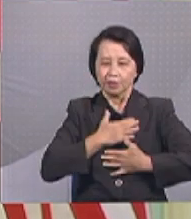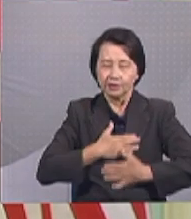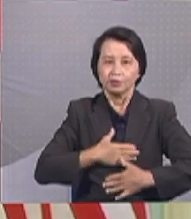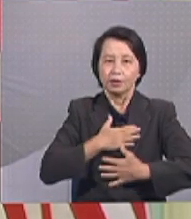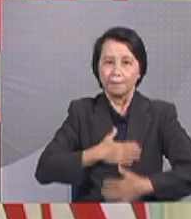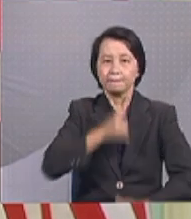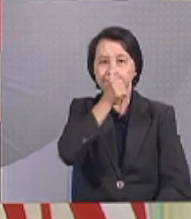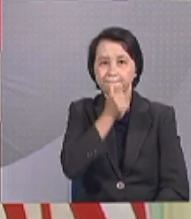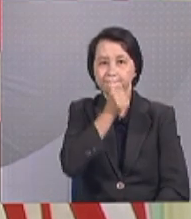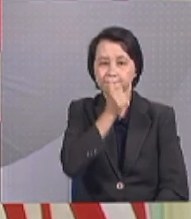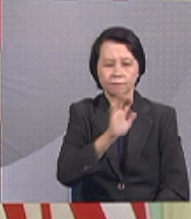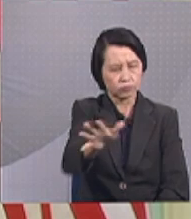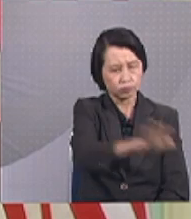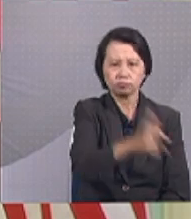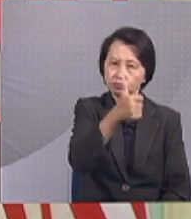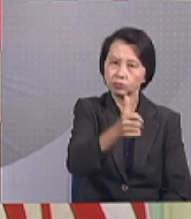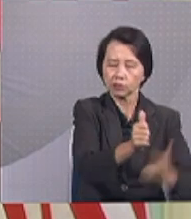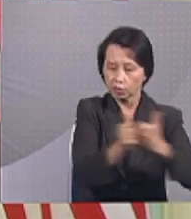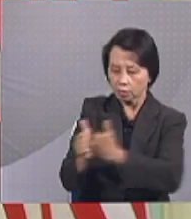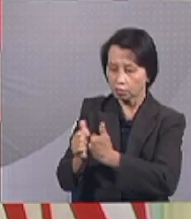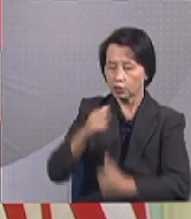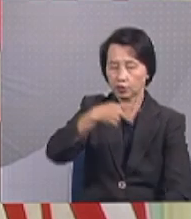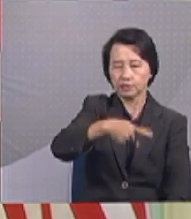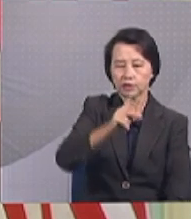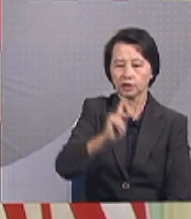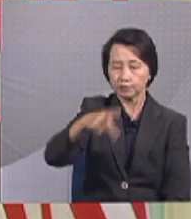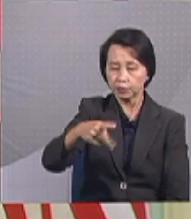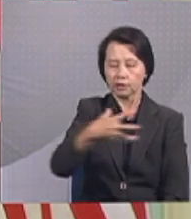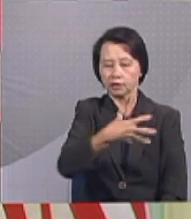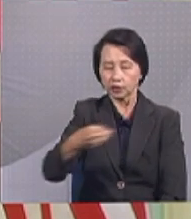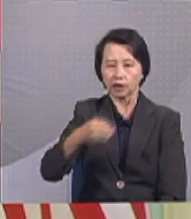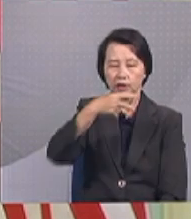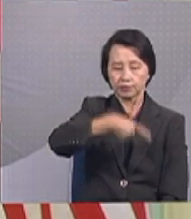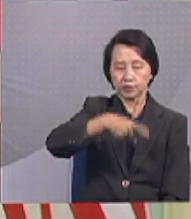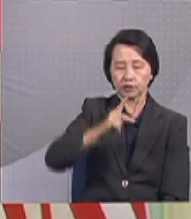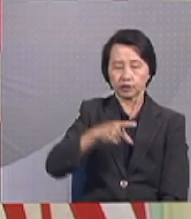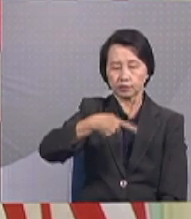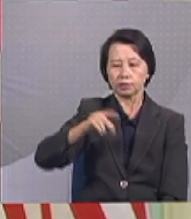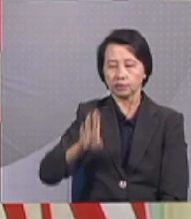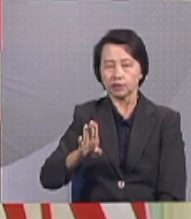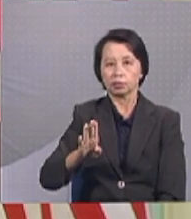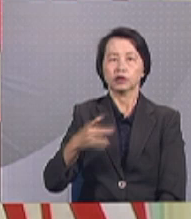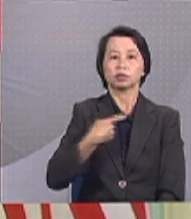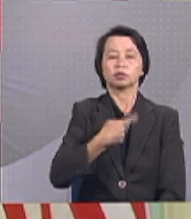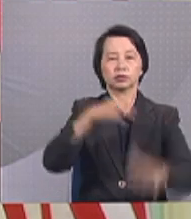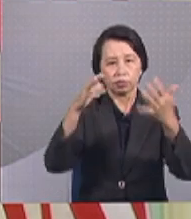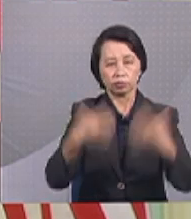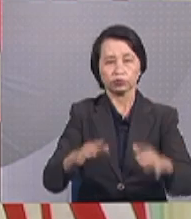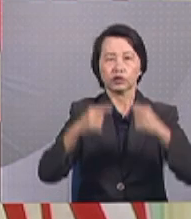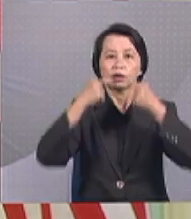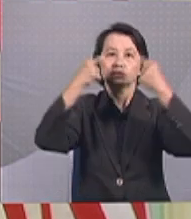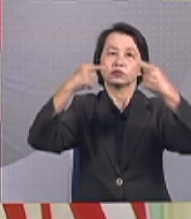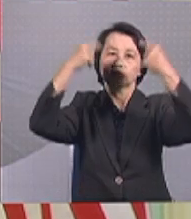yang majoritinya patuh kepada PKP dan PKPB, kita telah pun berjaya